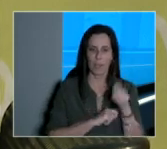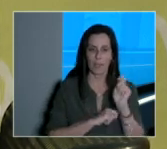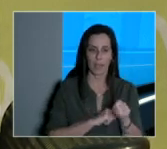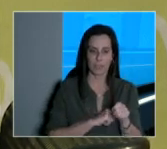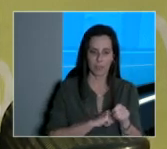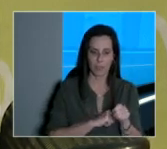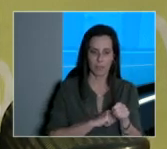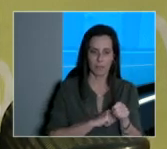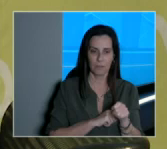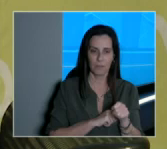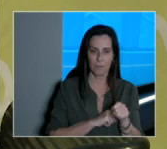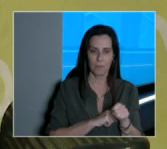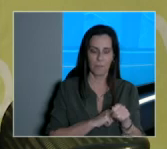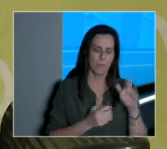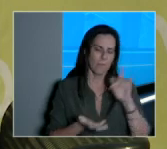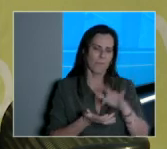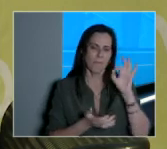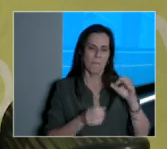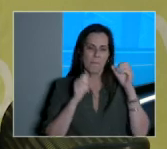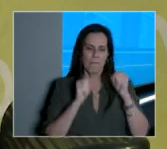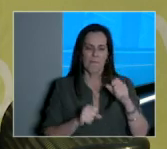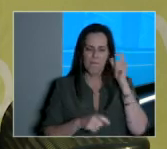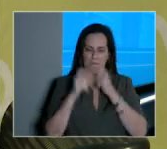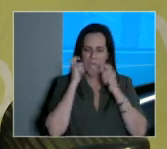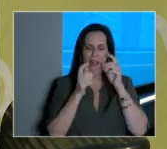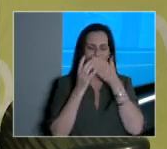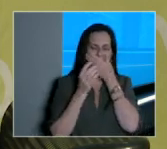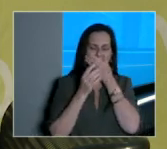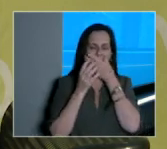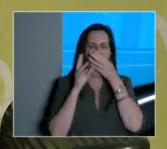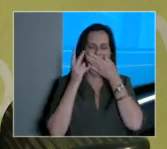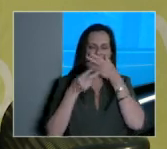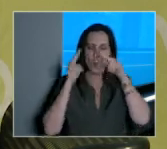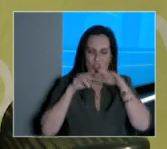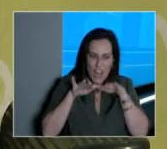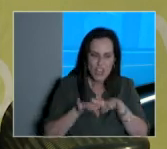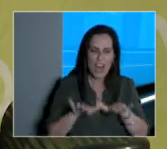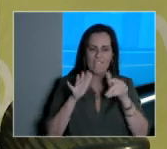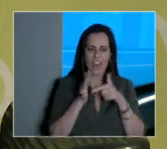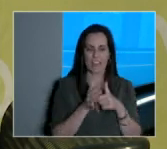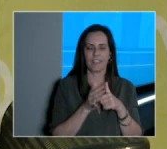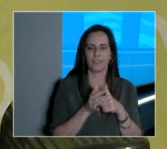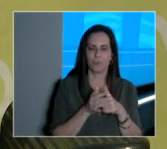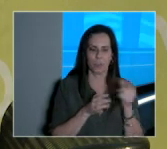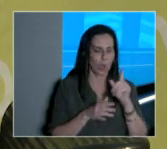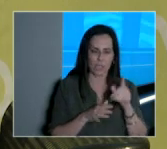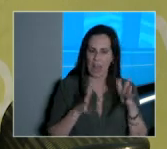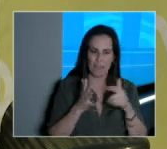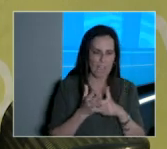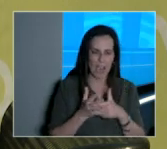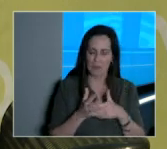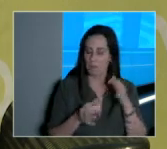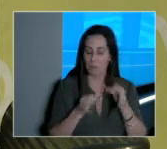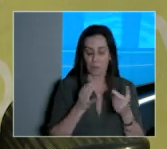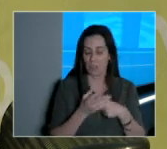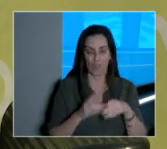הכנסת לעיר מקלט לעבריינים, על ידי כך שהם יוכלו לשבת שם, הם לא יצטרכו לפחד מאימת